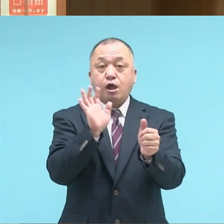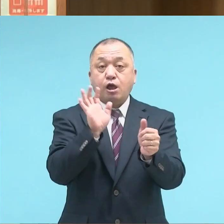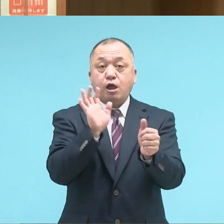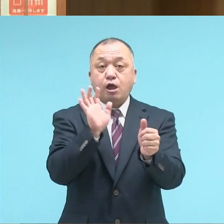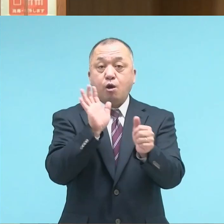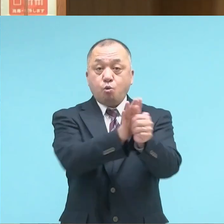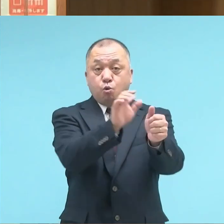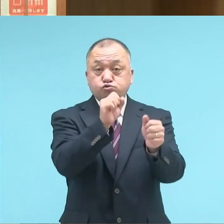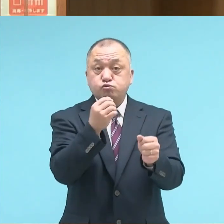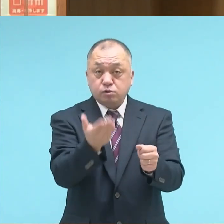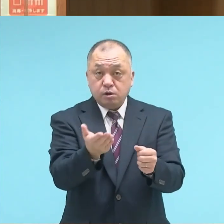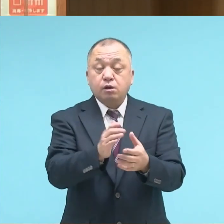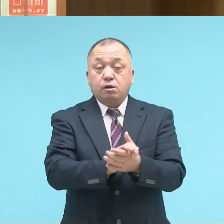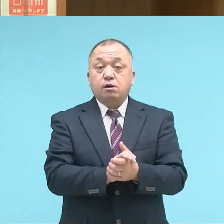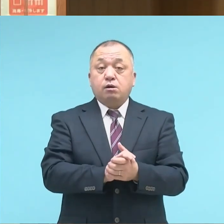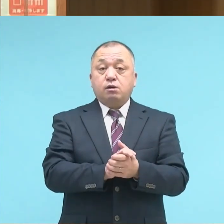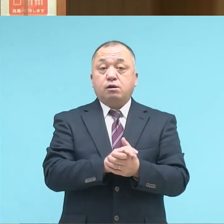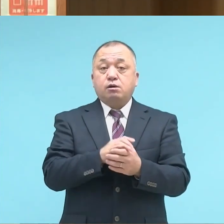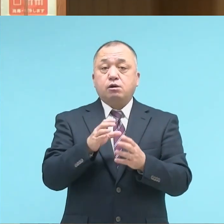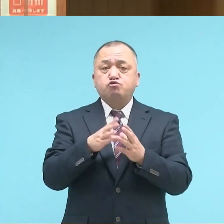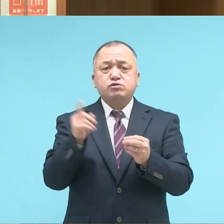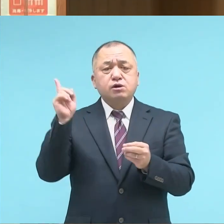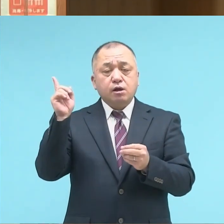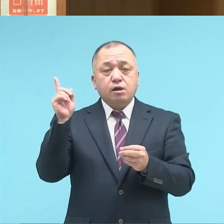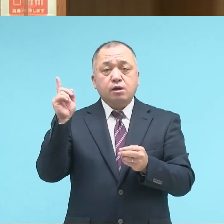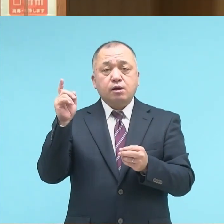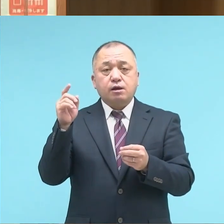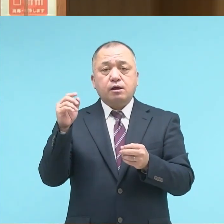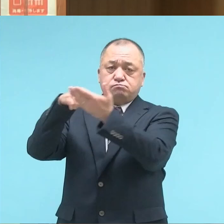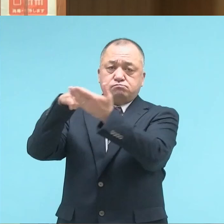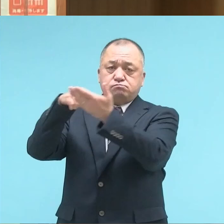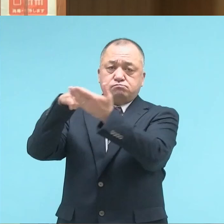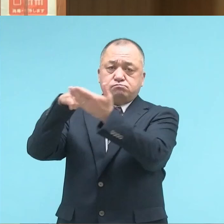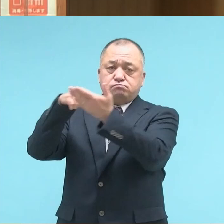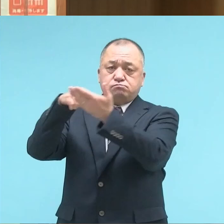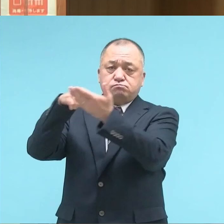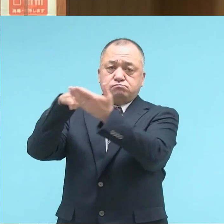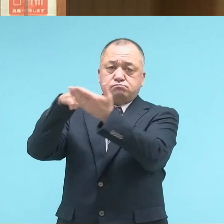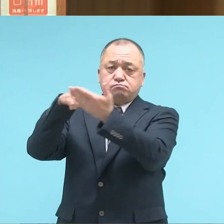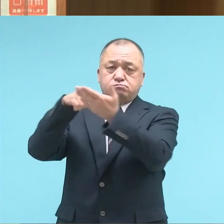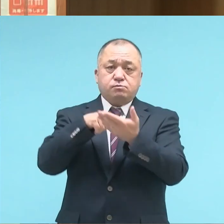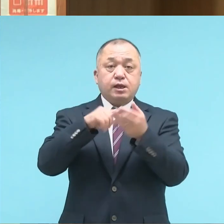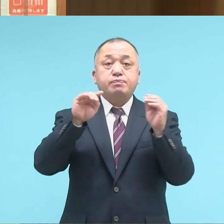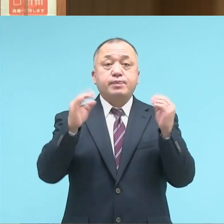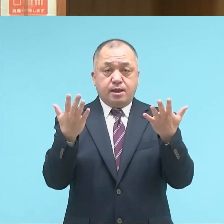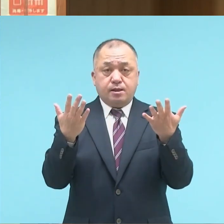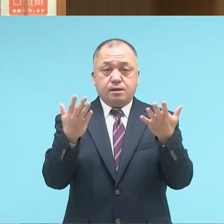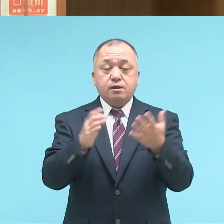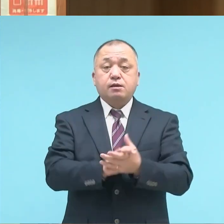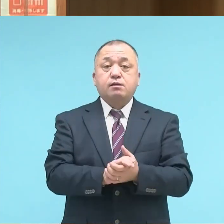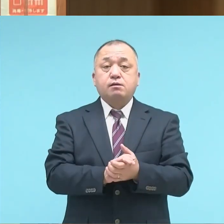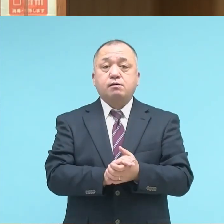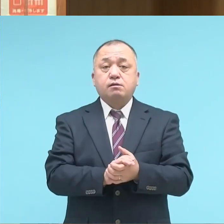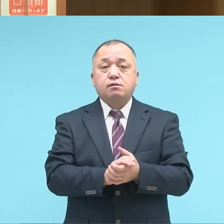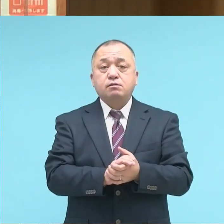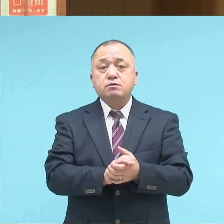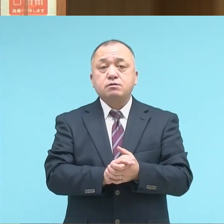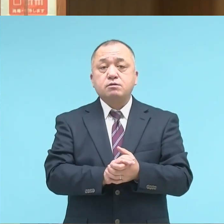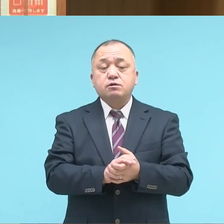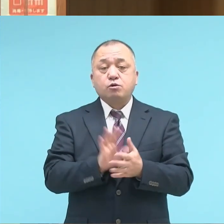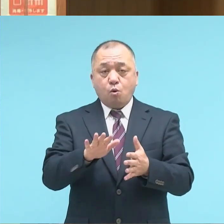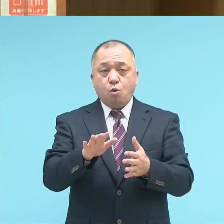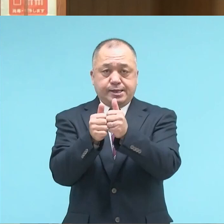ことも含めて、いまだに国としてた正式にないわけですね。その中で、また今